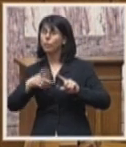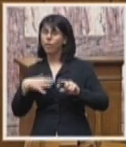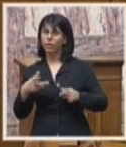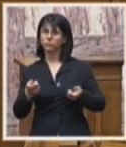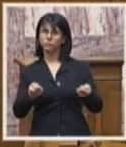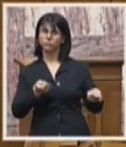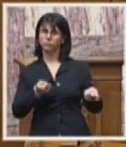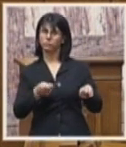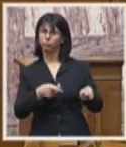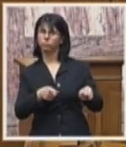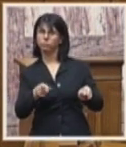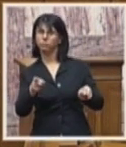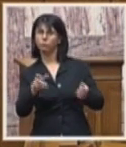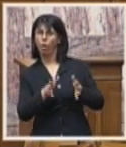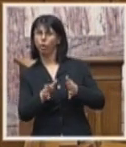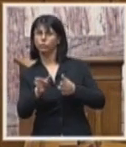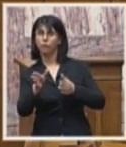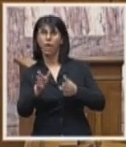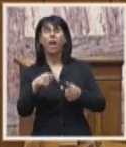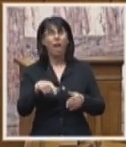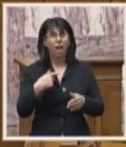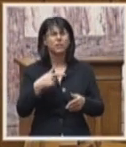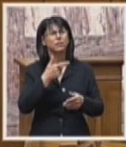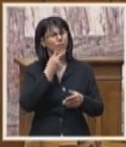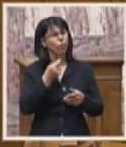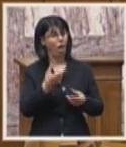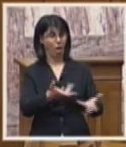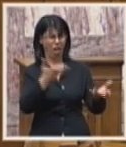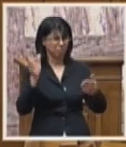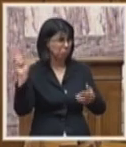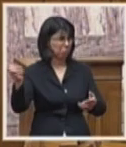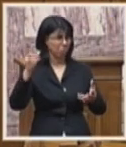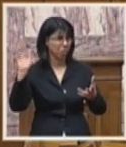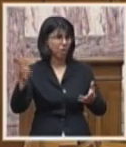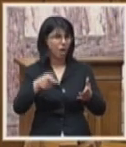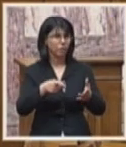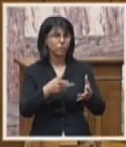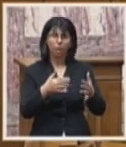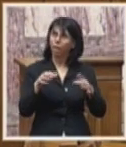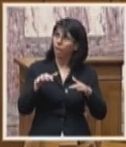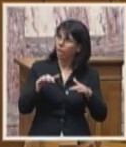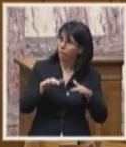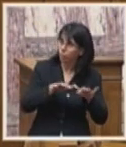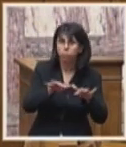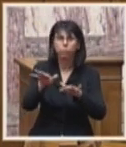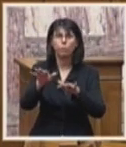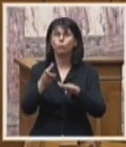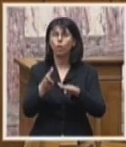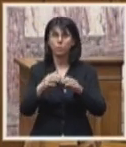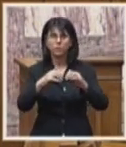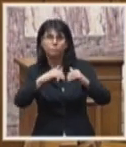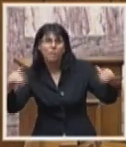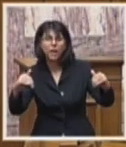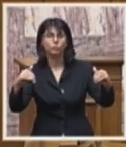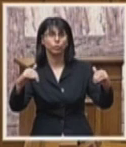εργαλείο στα χέρια κάποιων, που πουλώντας εύκολα και ευχάριστα λόγια να δημιουργήσουν διχασμό. Σκεφτείτε